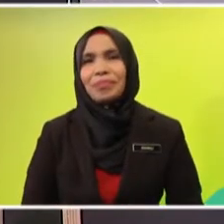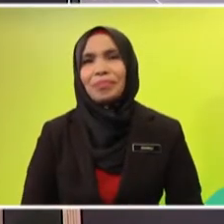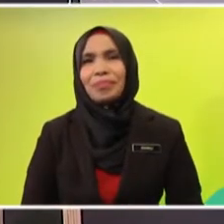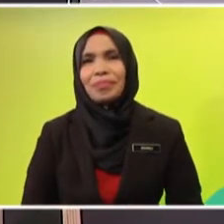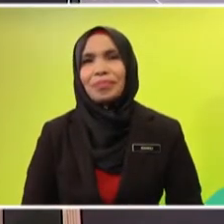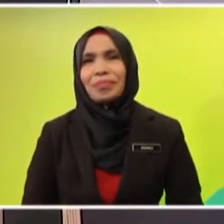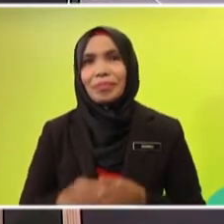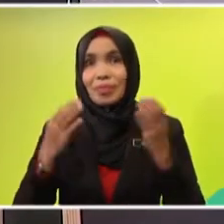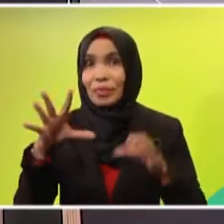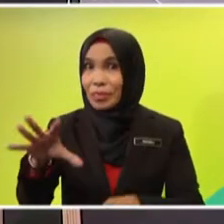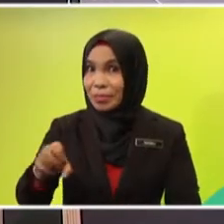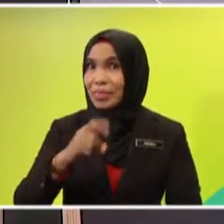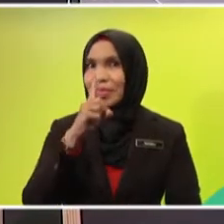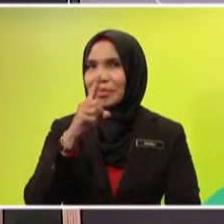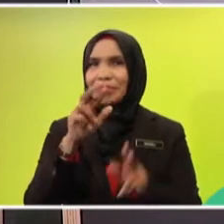oke